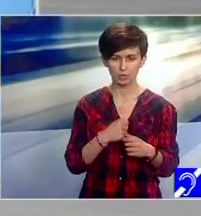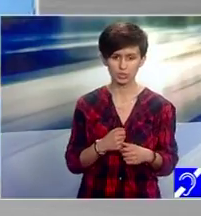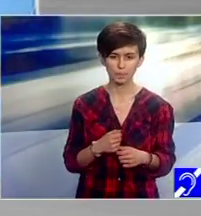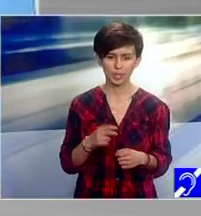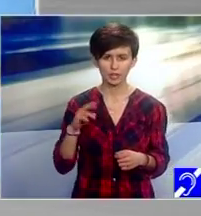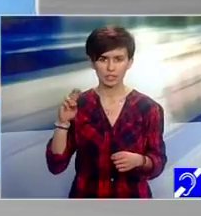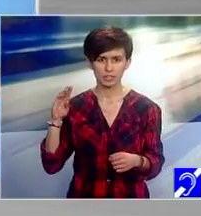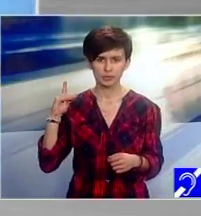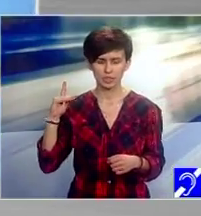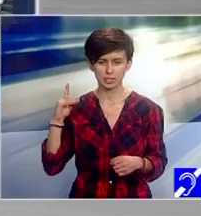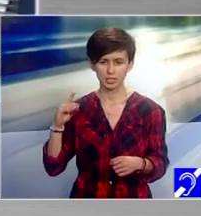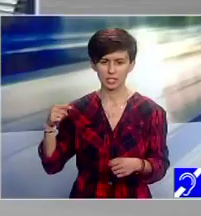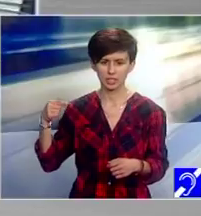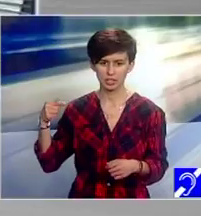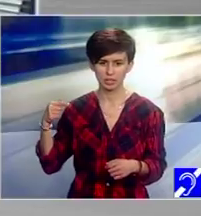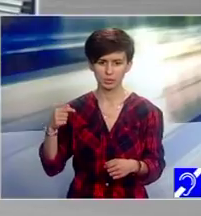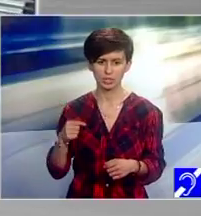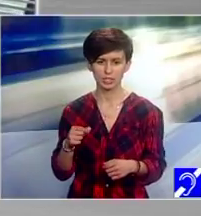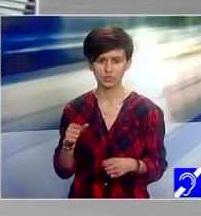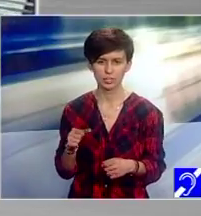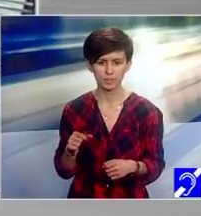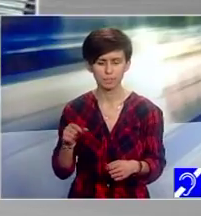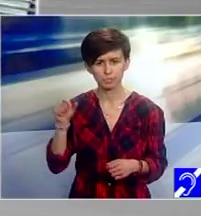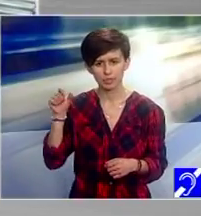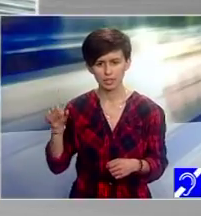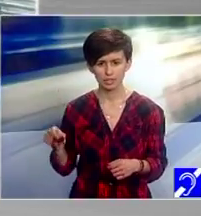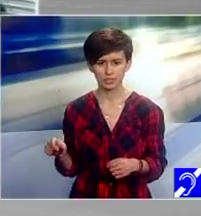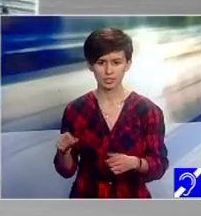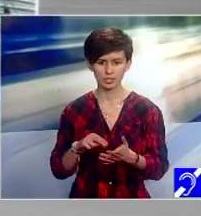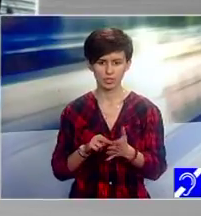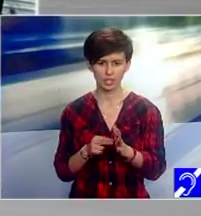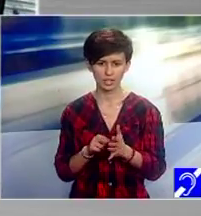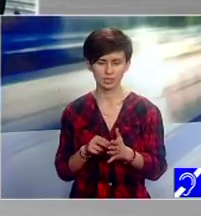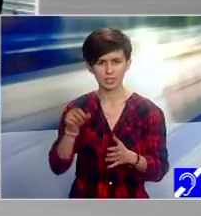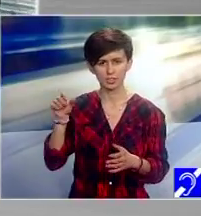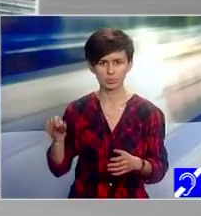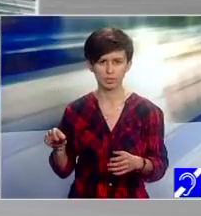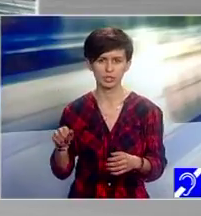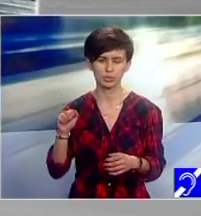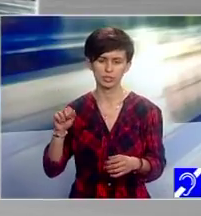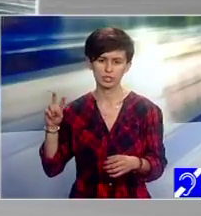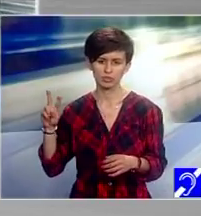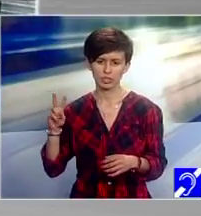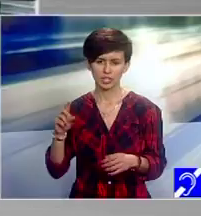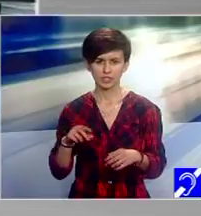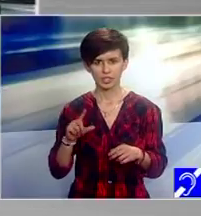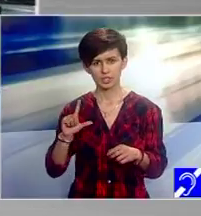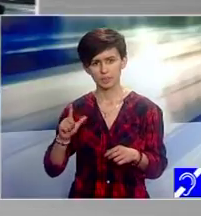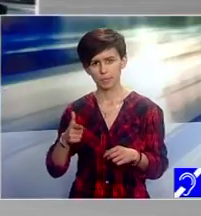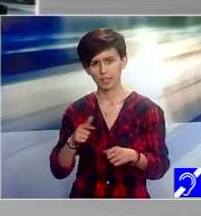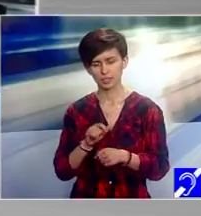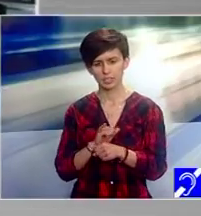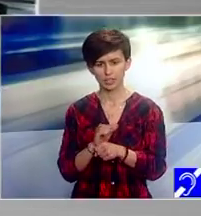Diana Găucă, psihopedagog și parte din echipa de organizare, împreună cu domnul Silviu Vanda, care este director adjunct al Liceului Special